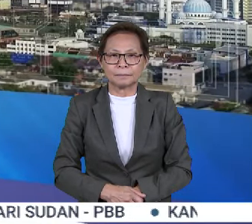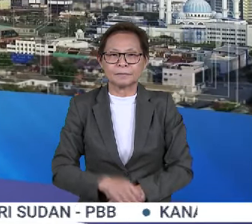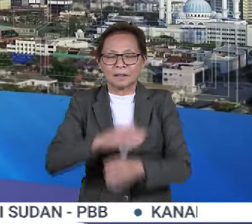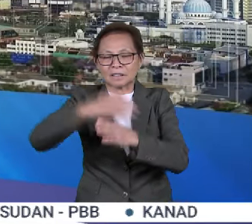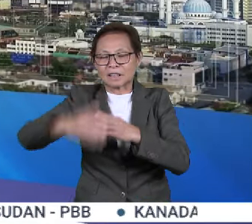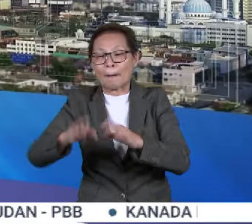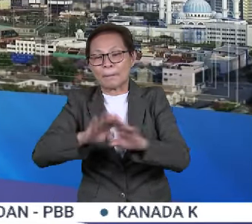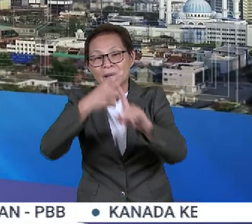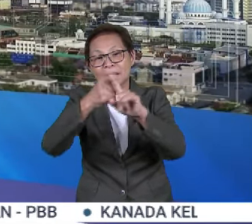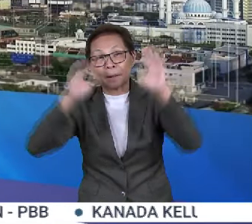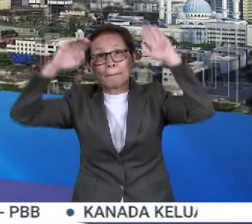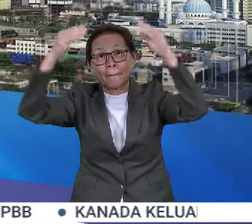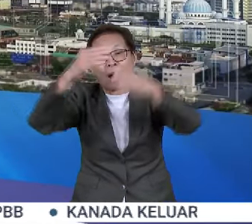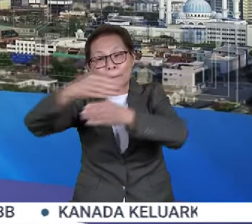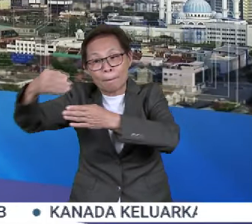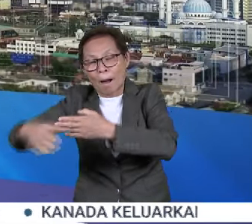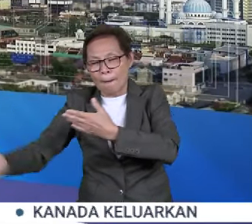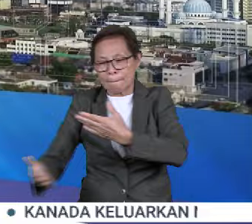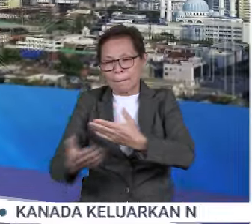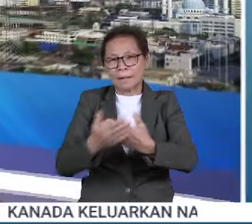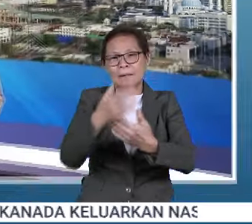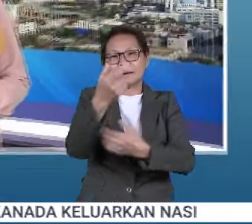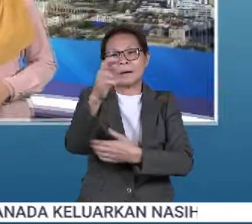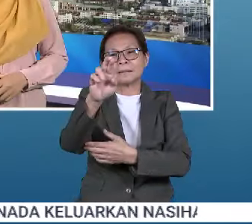Sekian paparan berita dari Pahang, kembali ke Angkasa Puri.